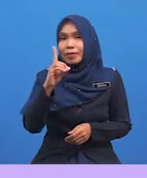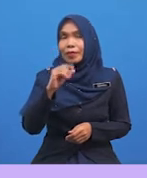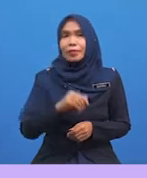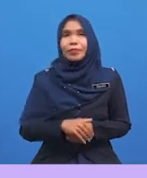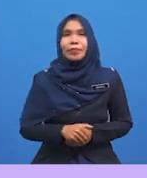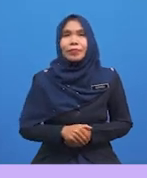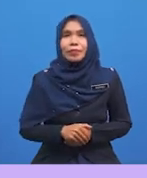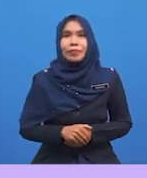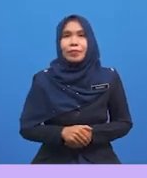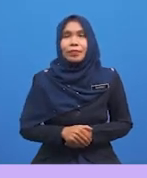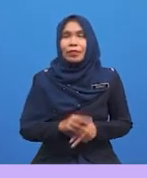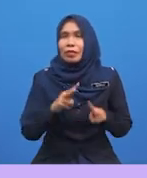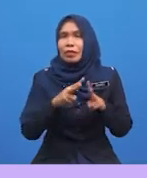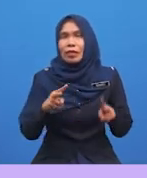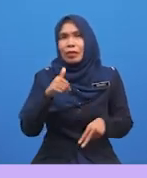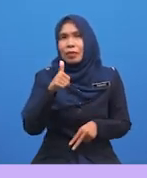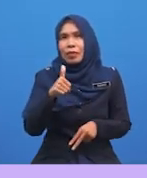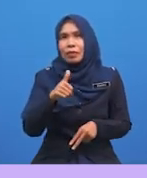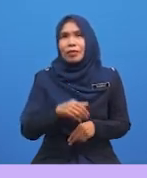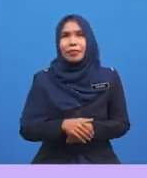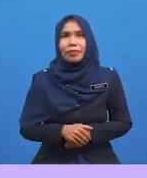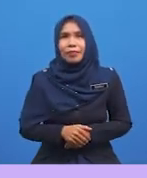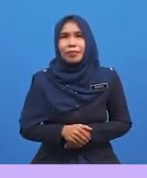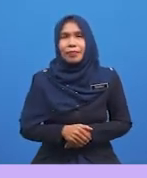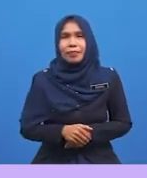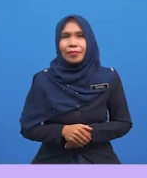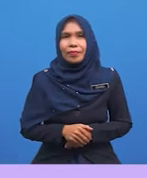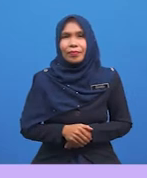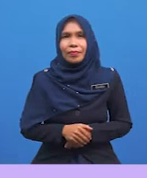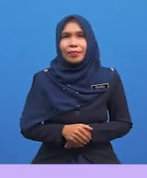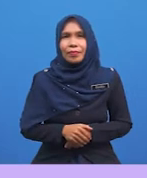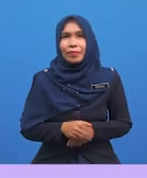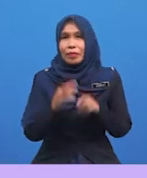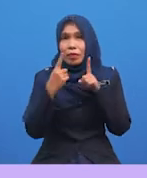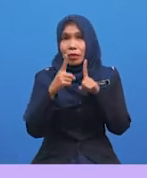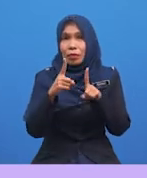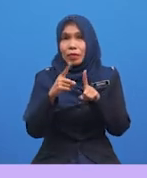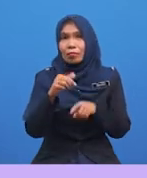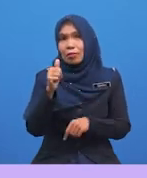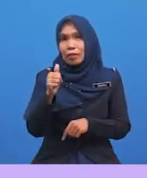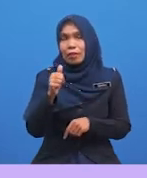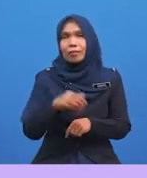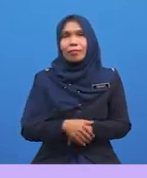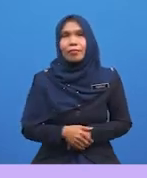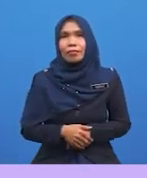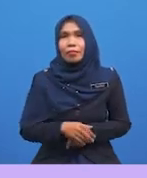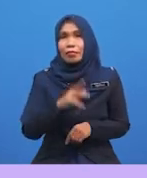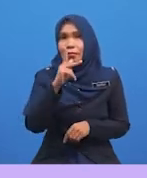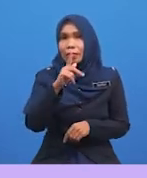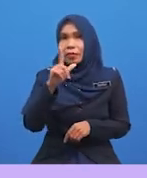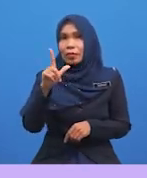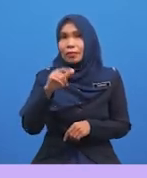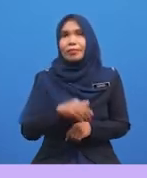Kapit. Sangat bagus murid-murid. Tepat sekali. Jawapannya ialah A. Kuala